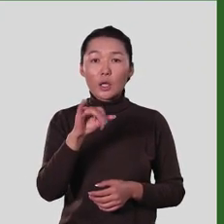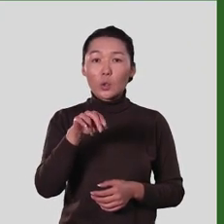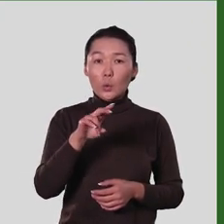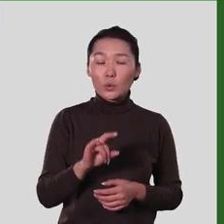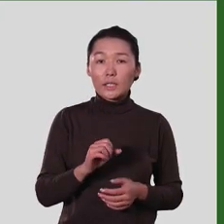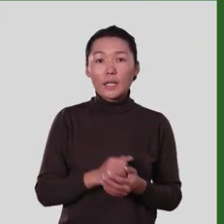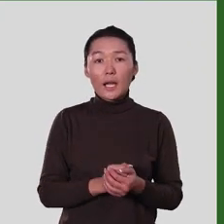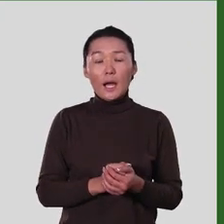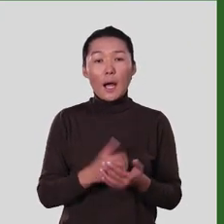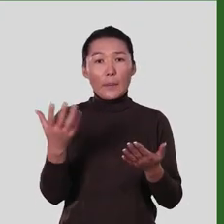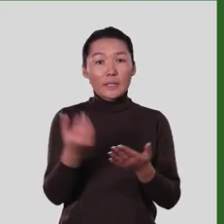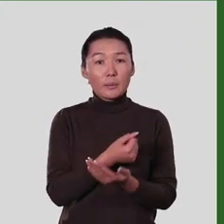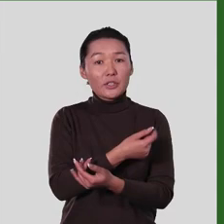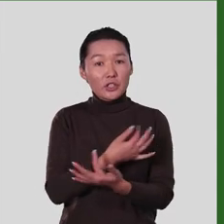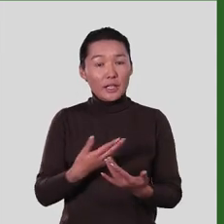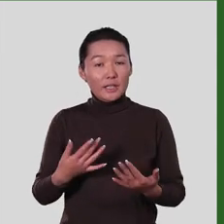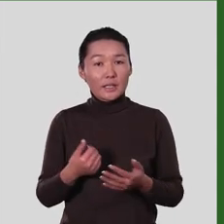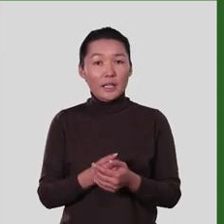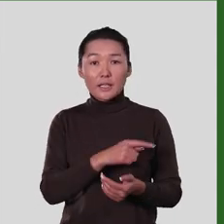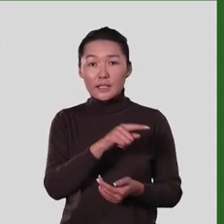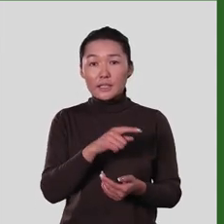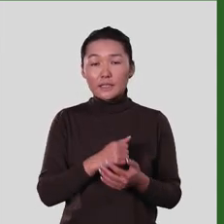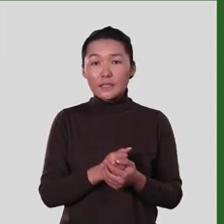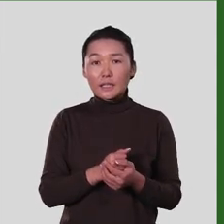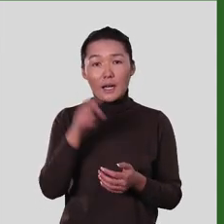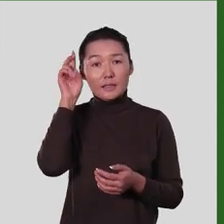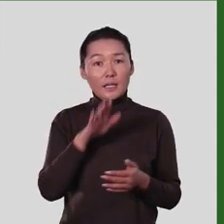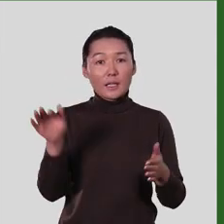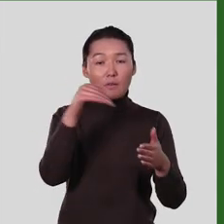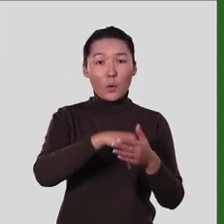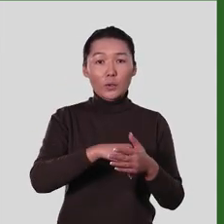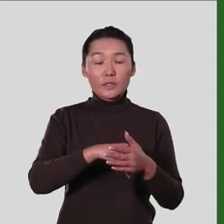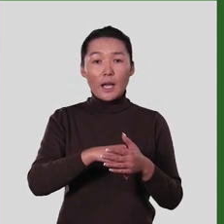добыче некоторых из них страна входит в число мировых лидеров.